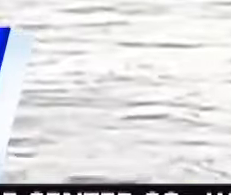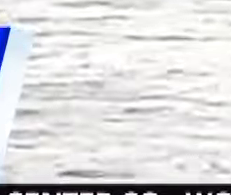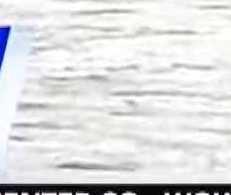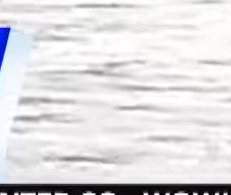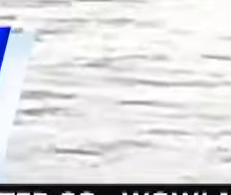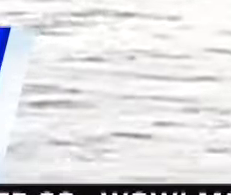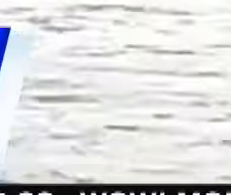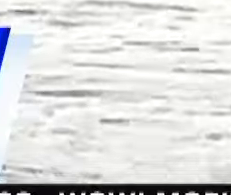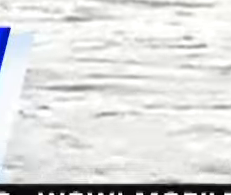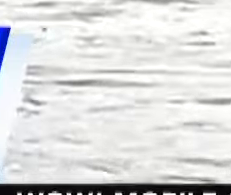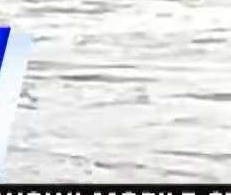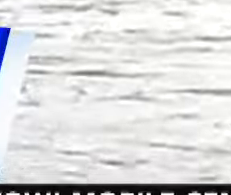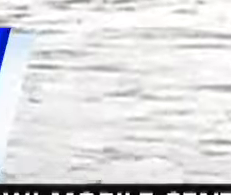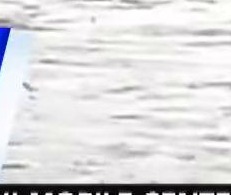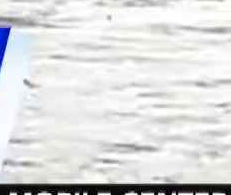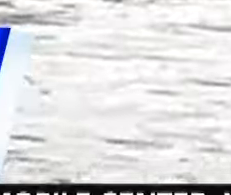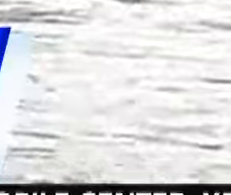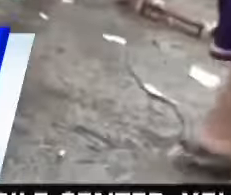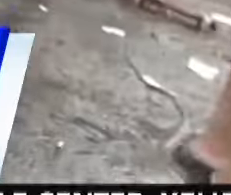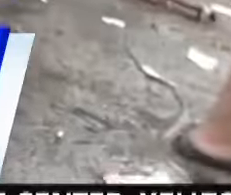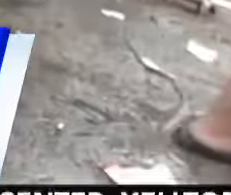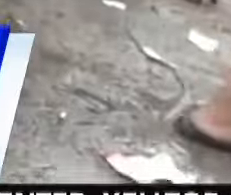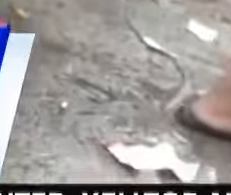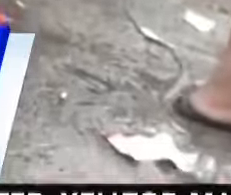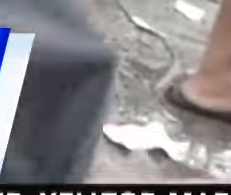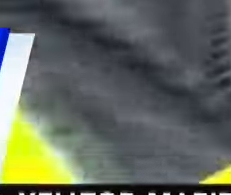ho sa tulay kung saan ako nakatindig ngayon.